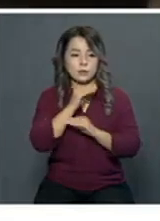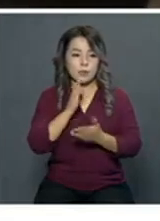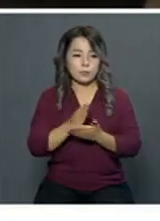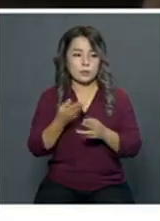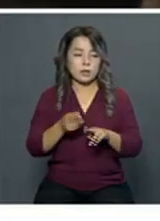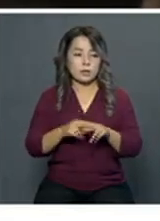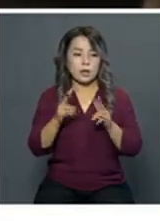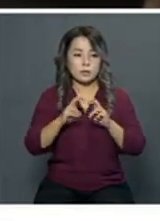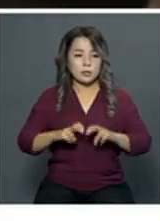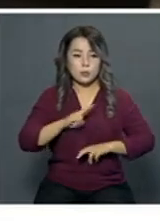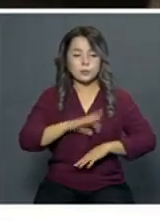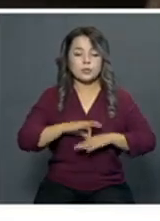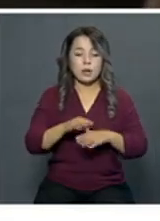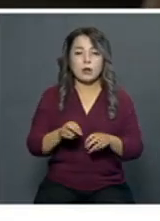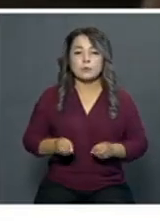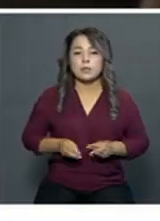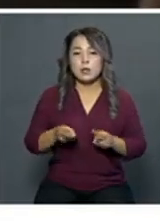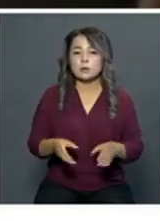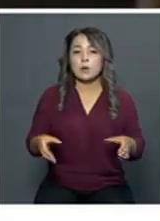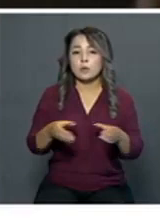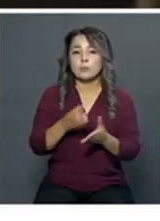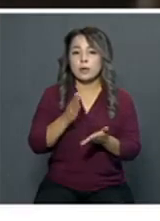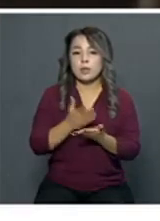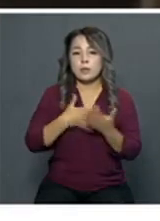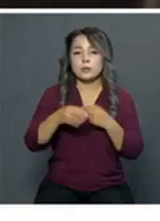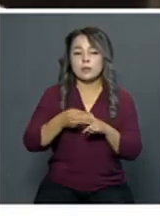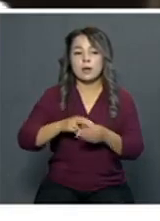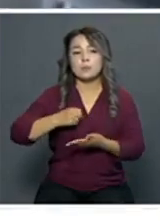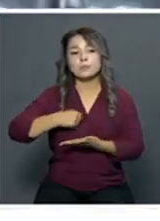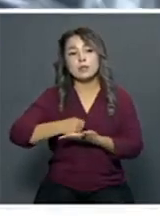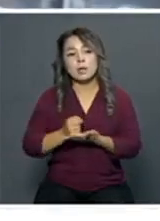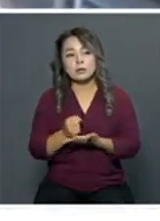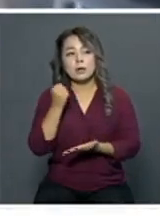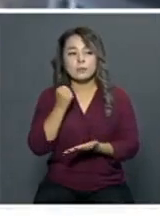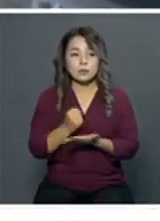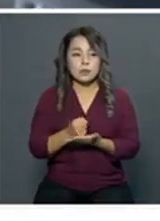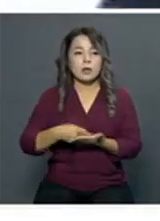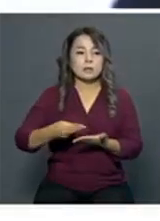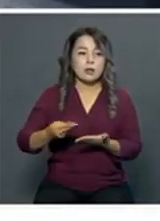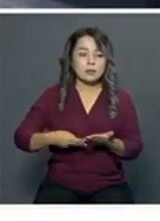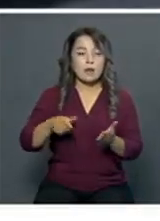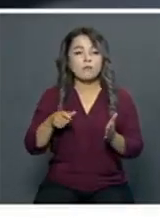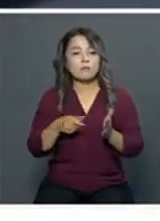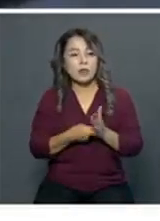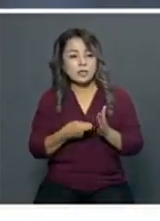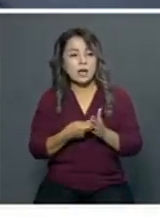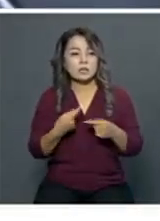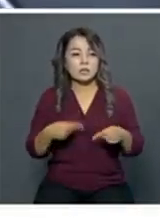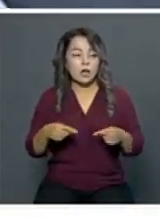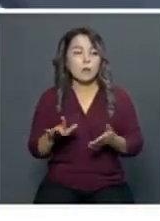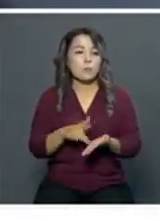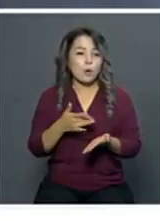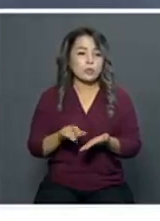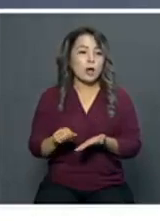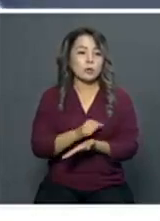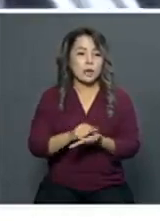тінту барысында қылмыстық топ бақылауындағы кәсіпорындарға тиесілі мөрлер, цифрлық қолтаңбасы бар флеш-карталар, бухгалтерлік